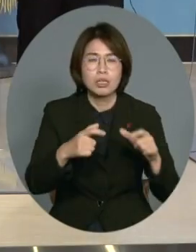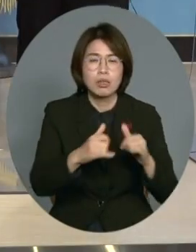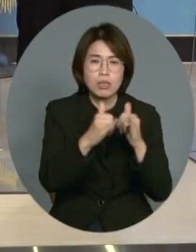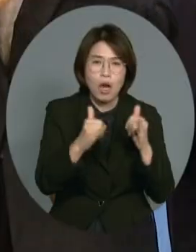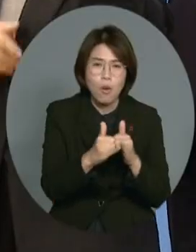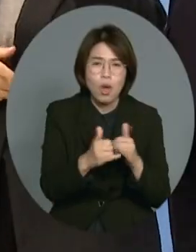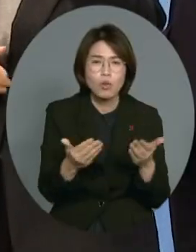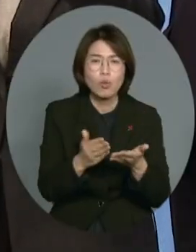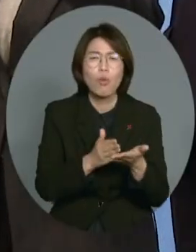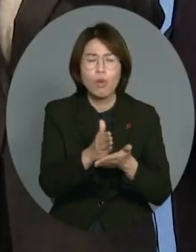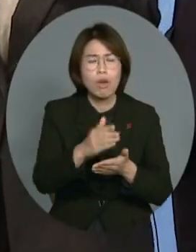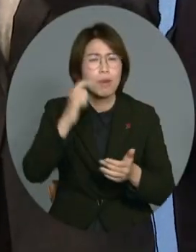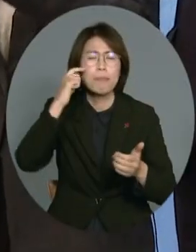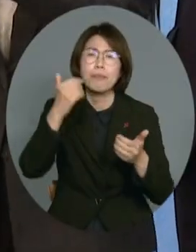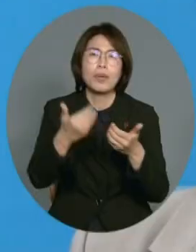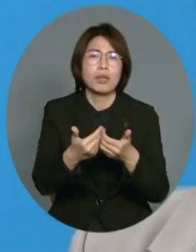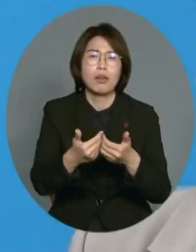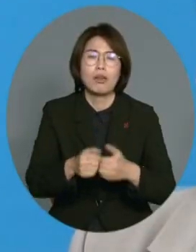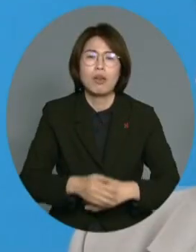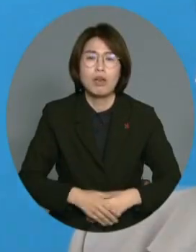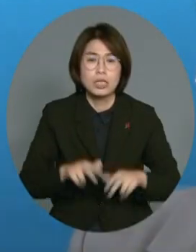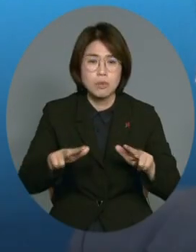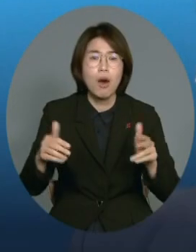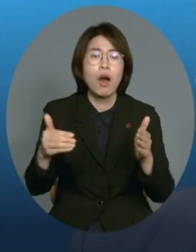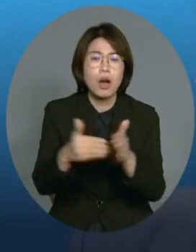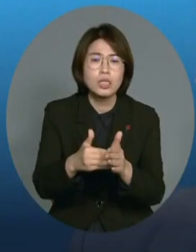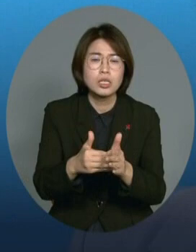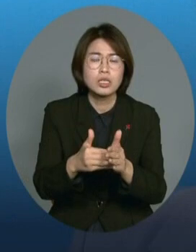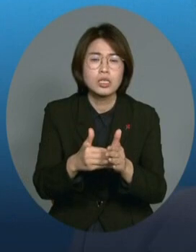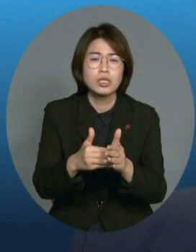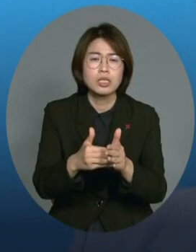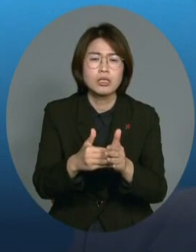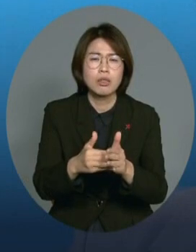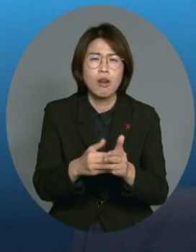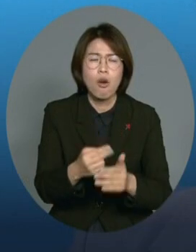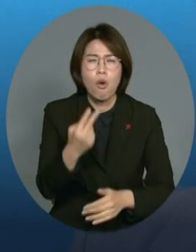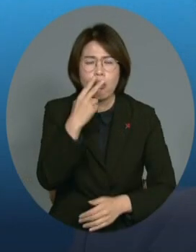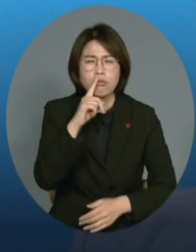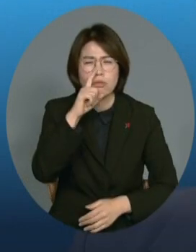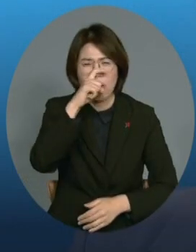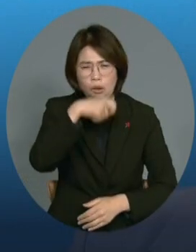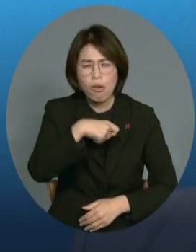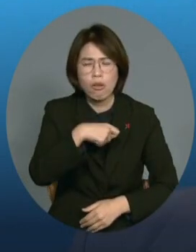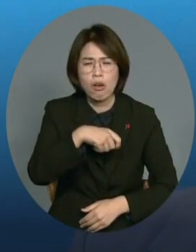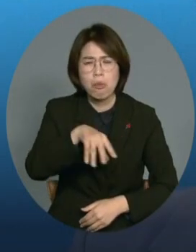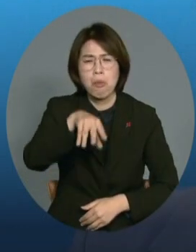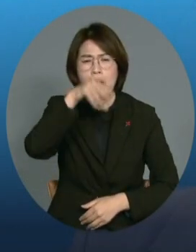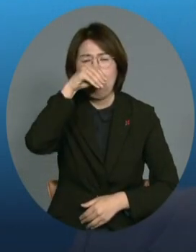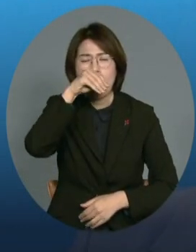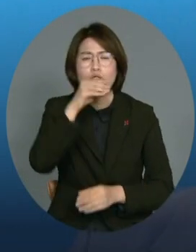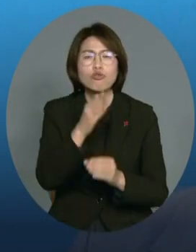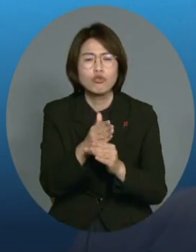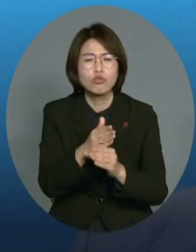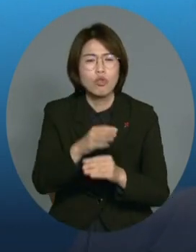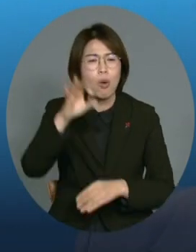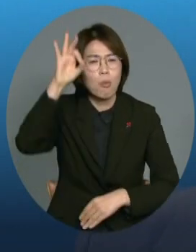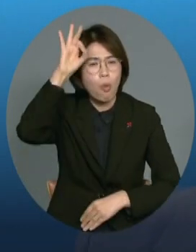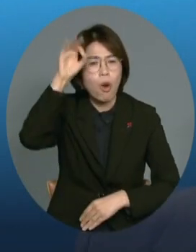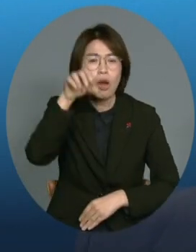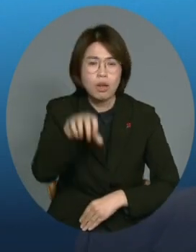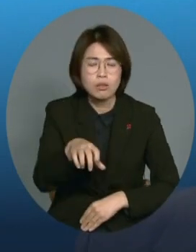노동계는 즉각 반발했습니다 지금까지도 그 오염된 공기를 마시고 있습니다 당연히